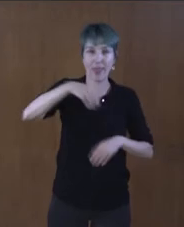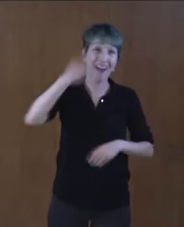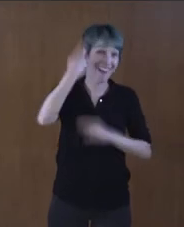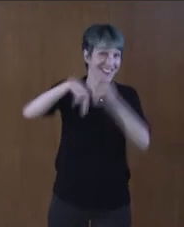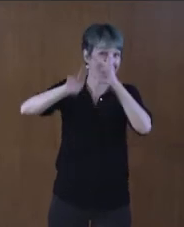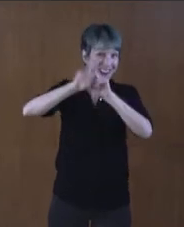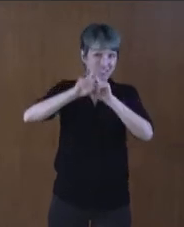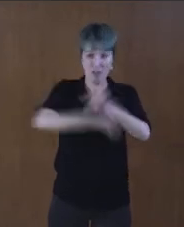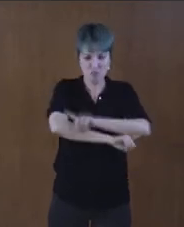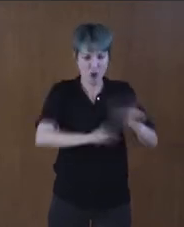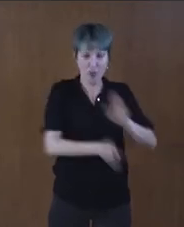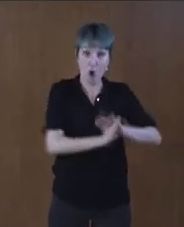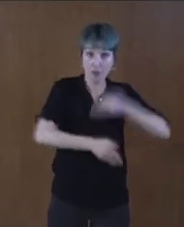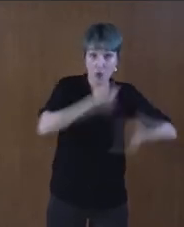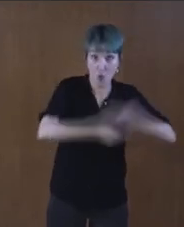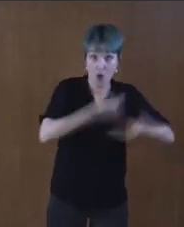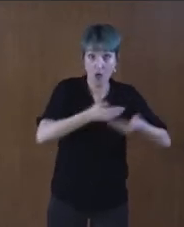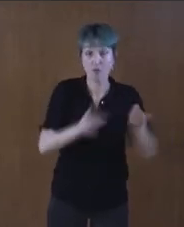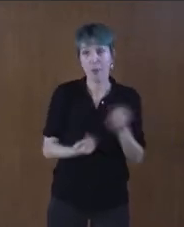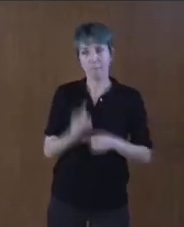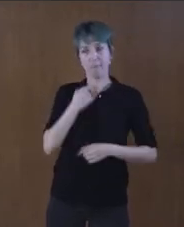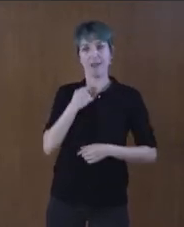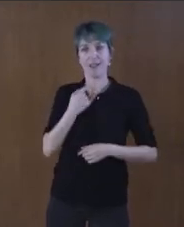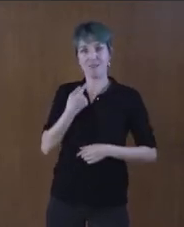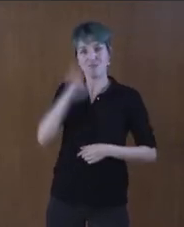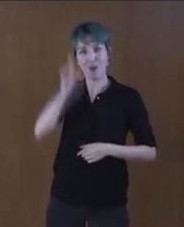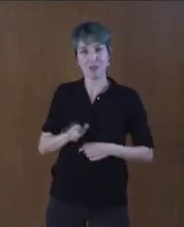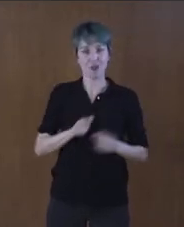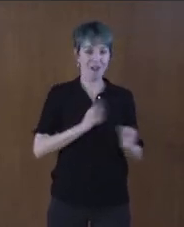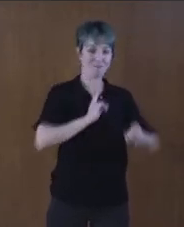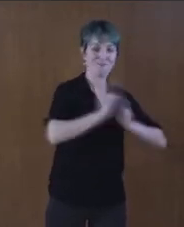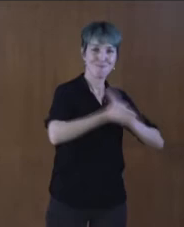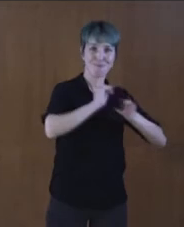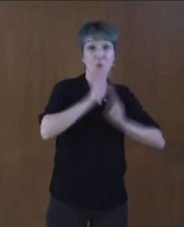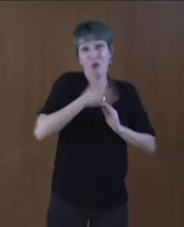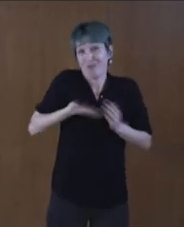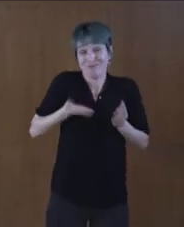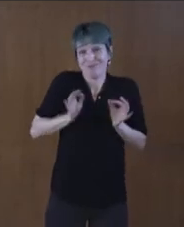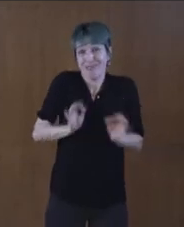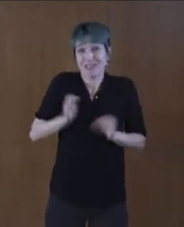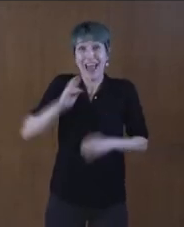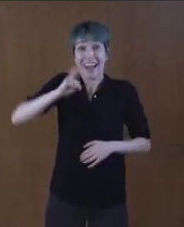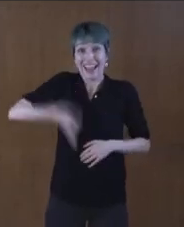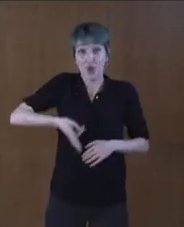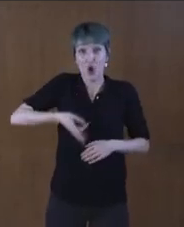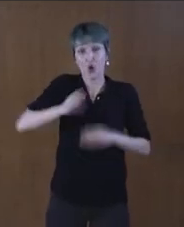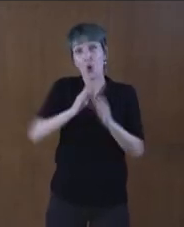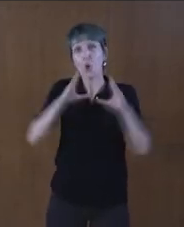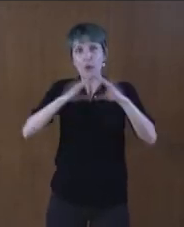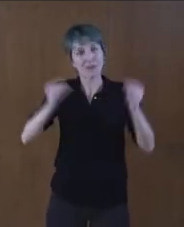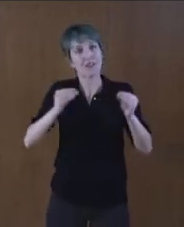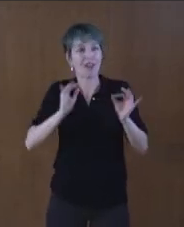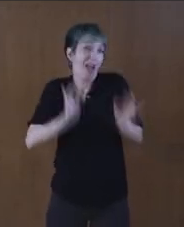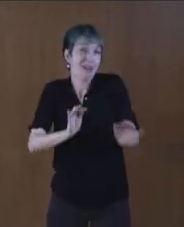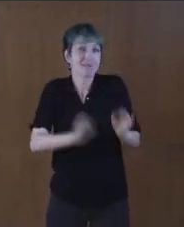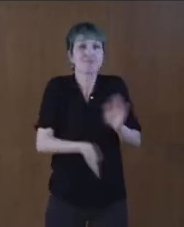lamentava la pèrdua d'un interlocutor, perquè els rectors d'universitat solem parlar amb el president de la Generalitat, sigui qui